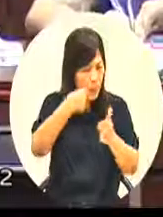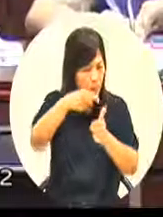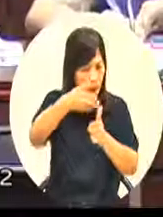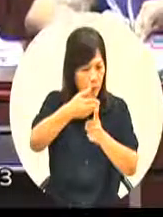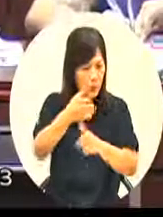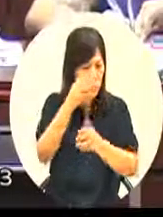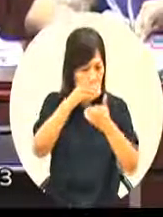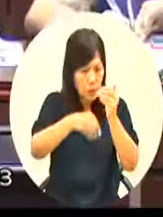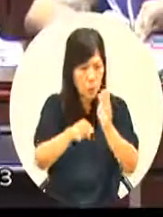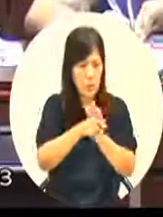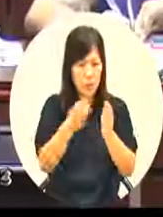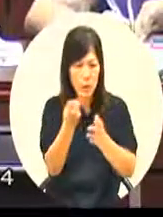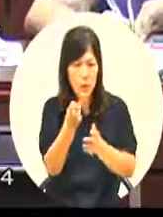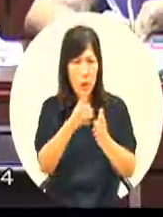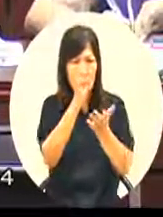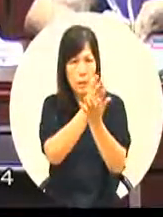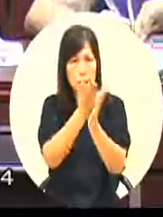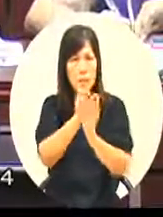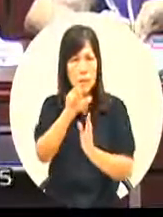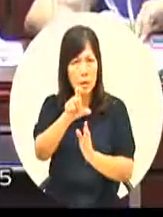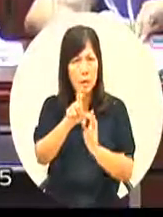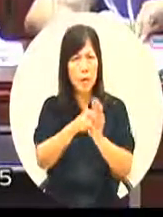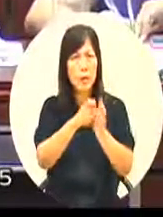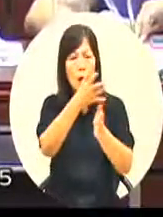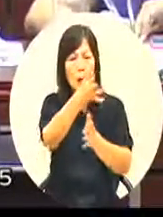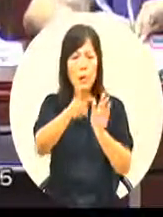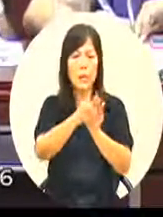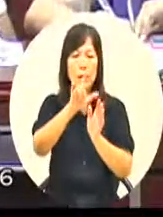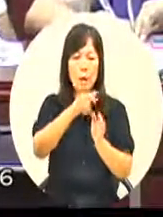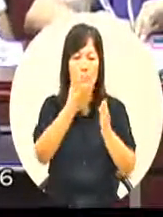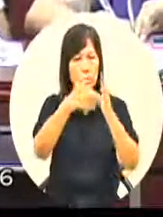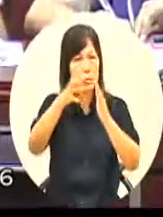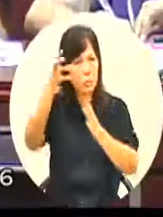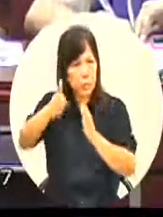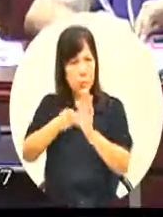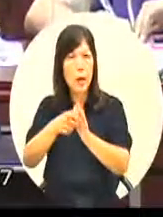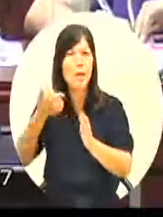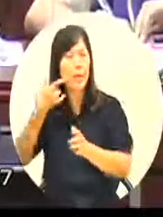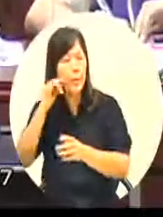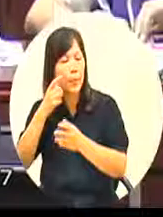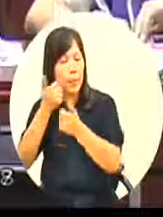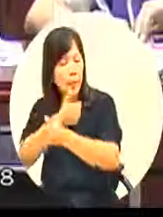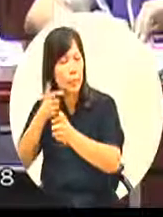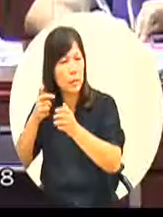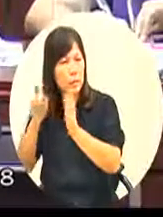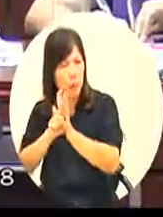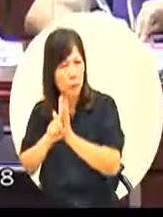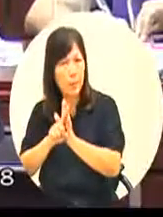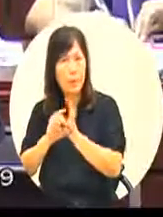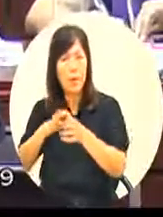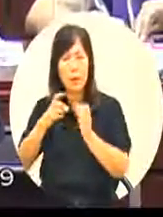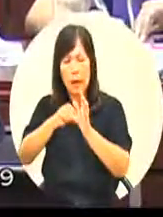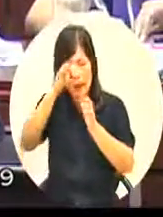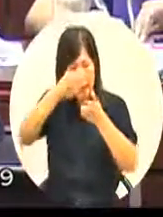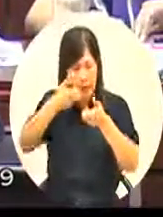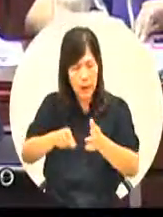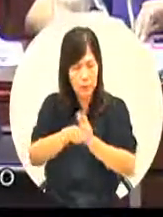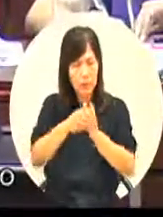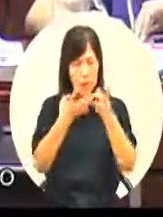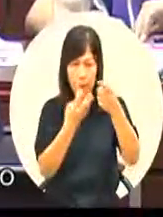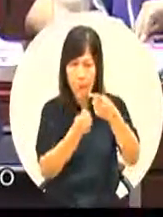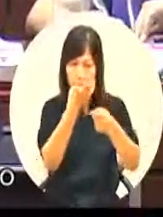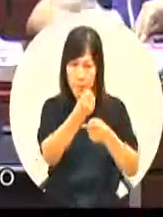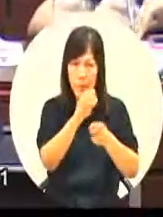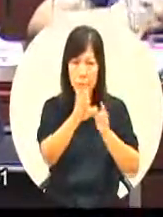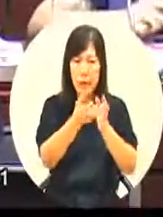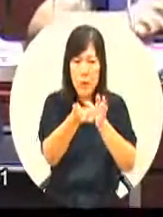就是这两个题目，同样问老师、校长跟家长代表。 在这个重视国民教育的投资比例，刚才好